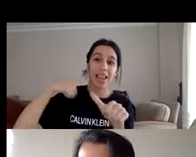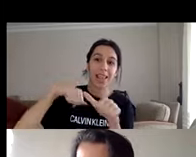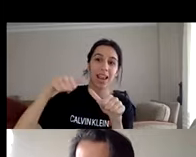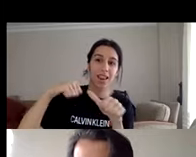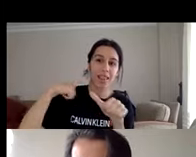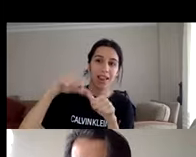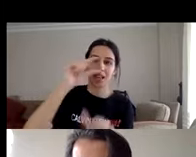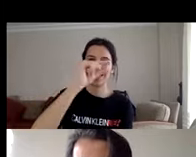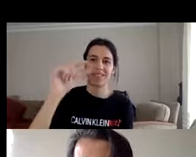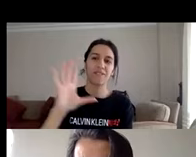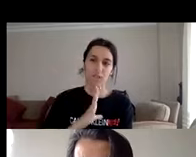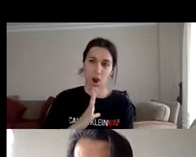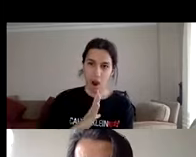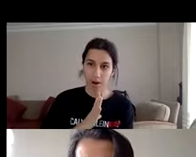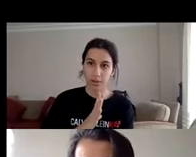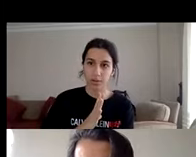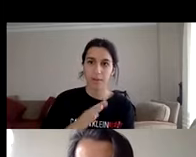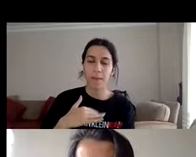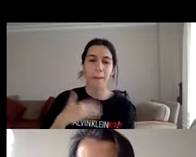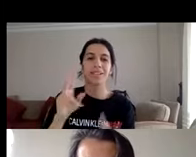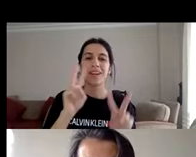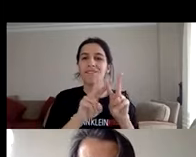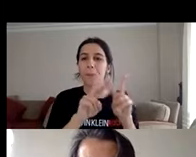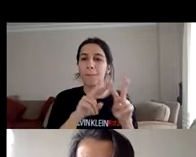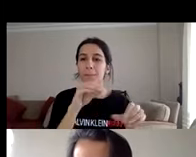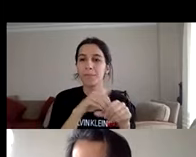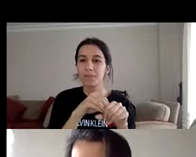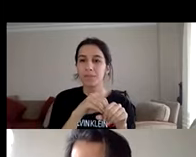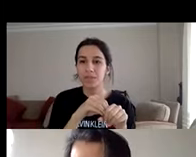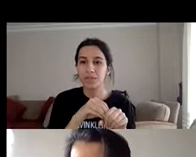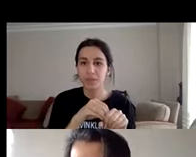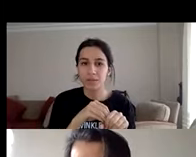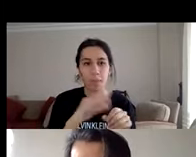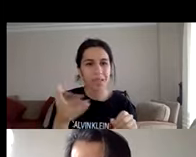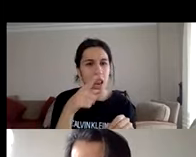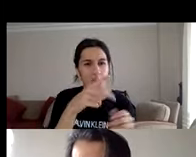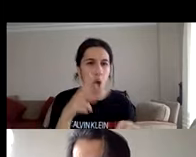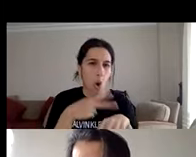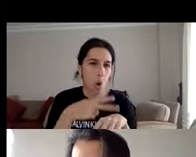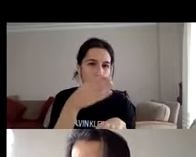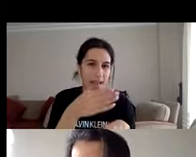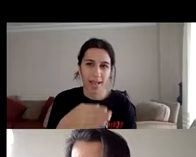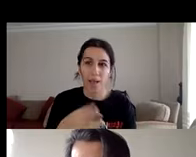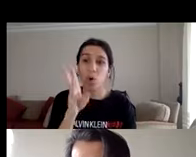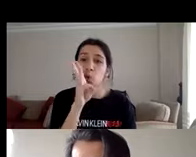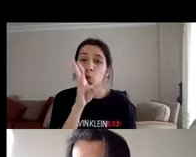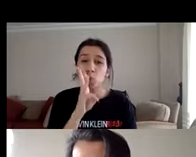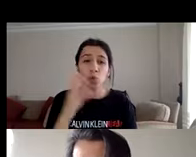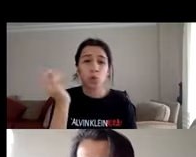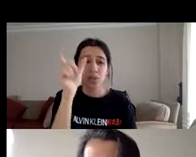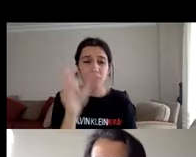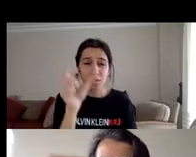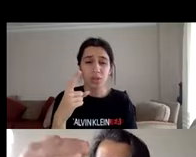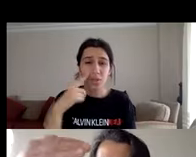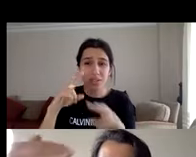navigasyon linkleri vardır. Yani ben bir web sitesi içinde işte bu City of London web sitesinin 300 sayfasında dolaştığımda her